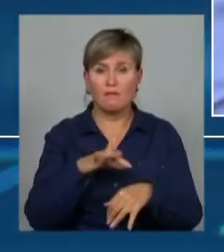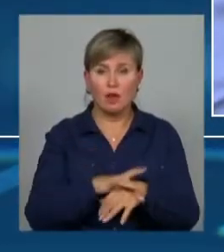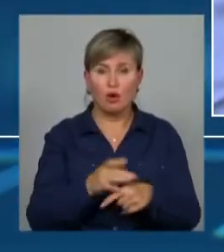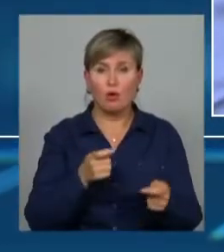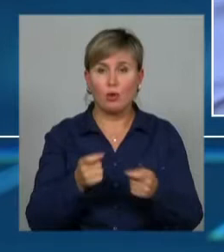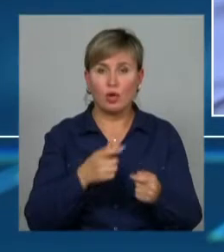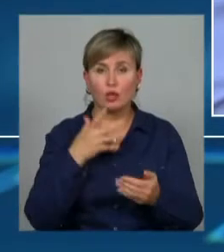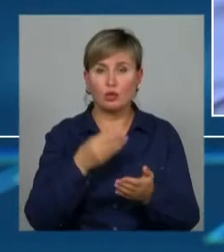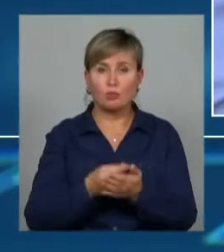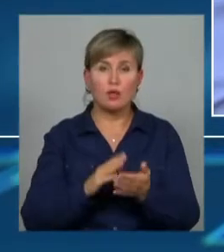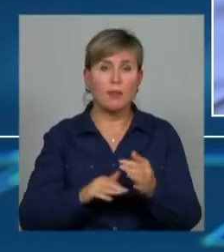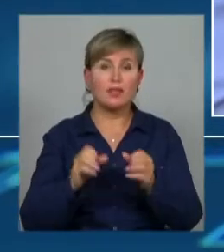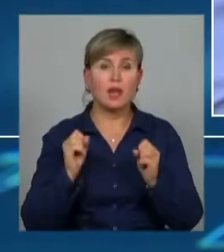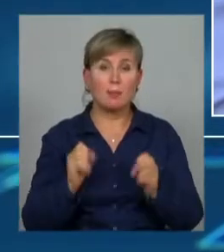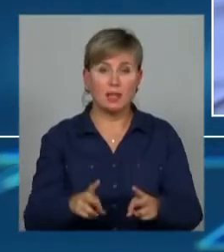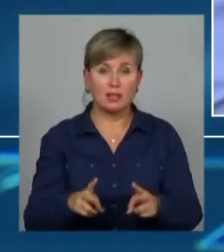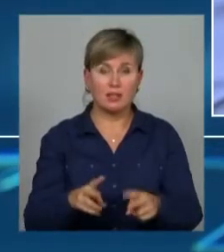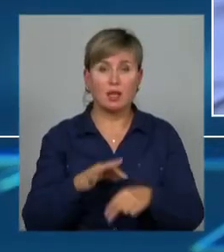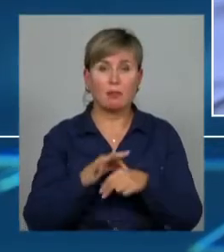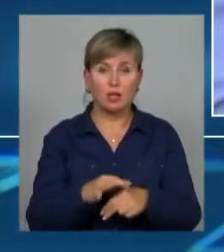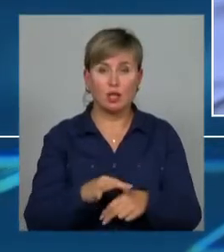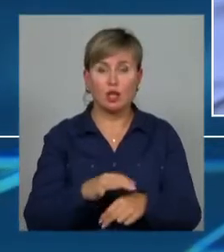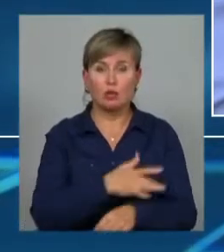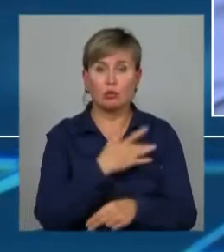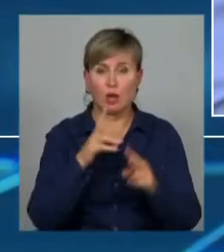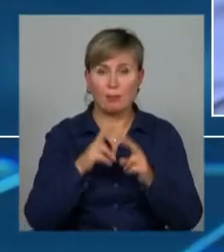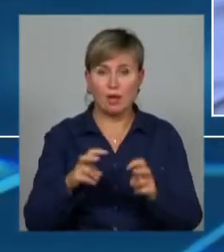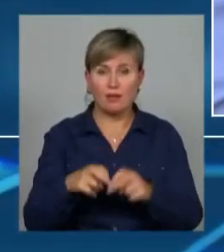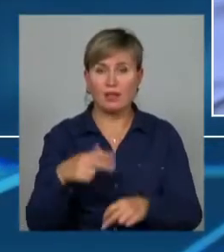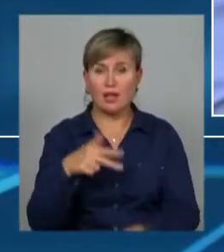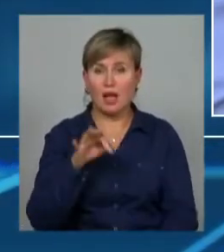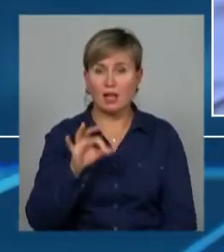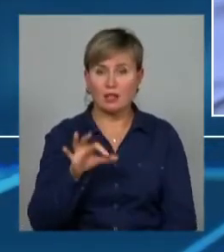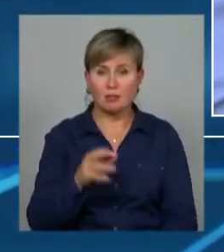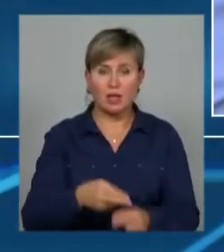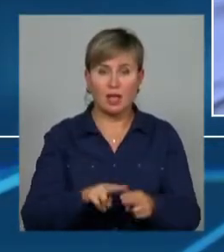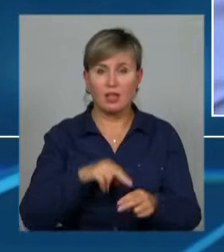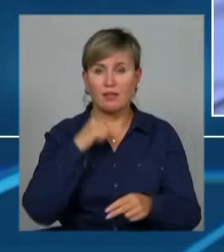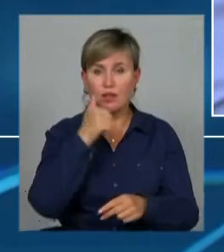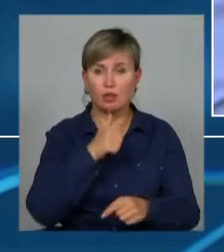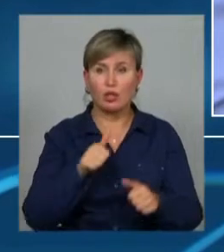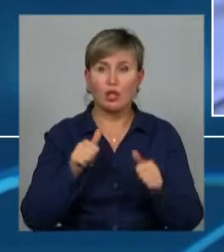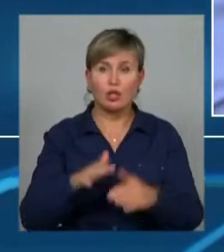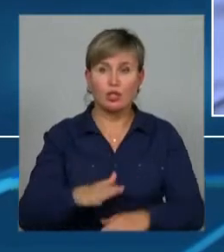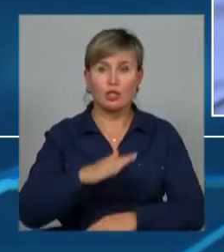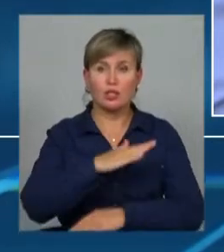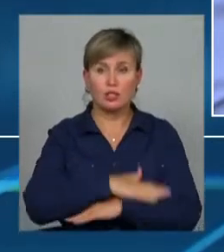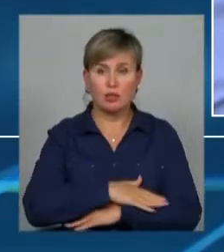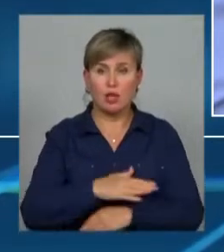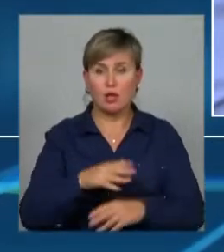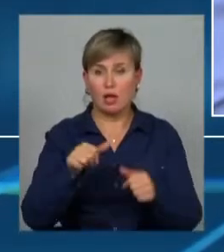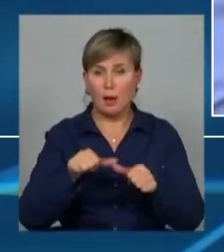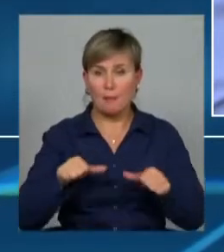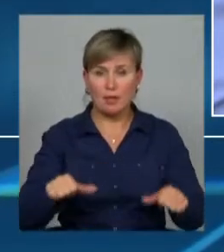управлением собственной безопасности проведена служебная проверка 30 октября текущего года решением дисциплинарной комиссии